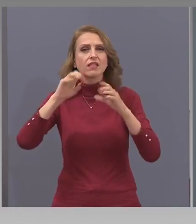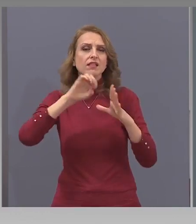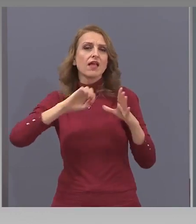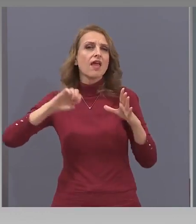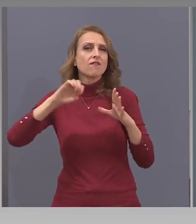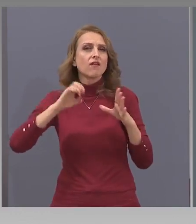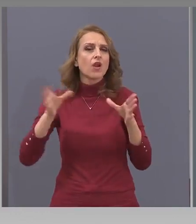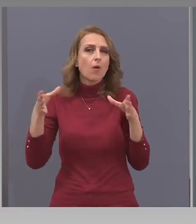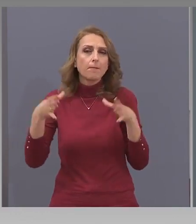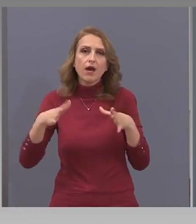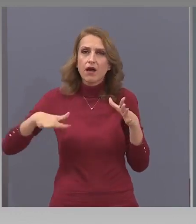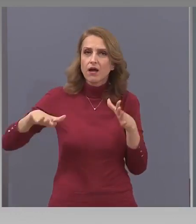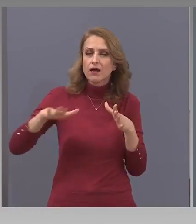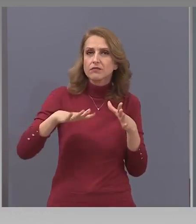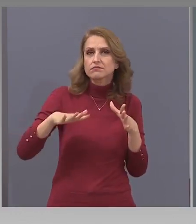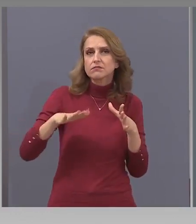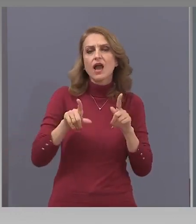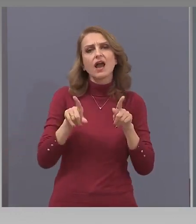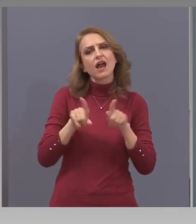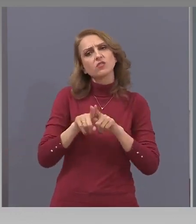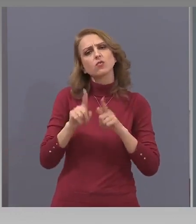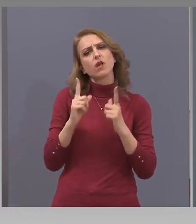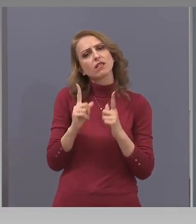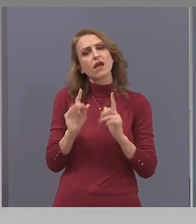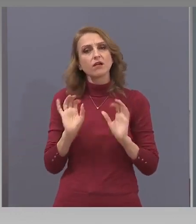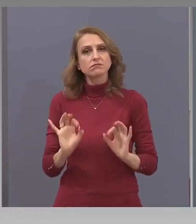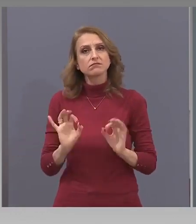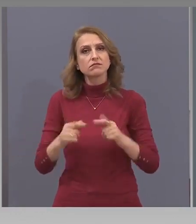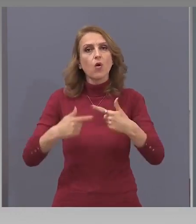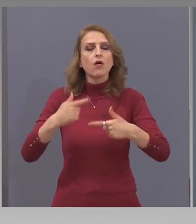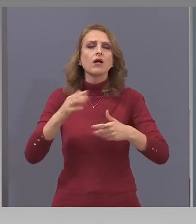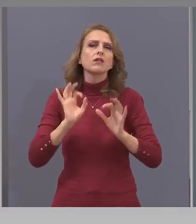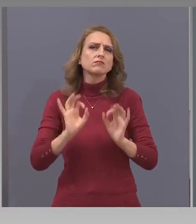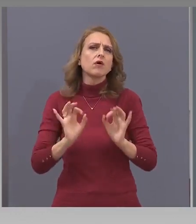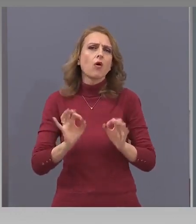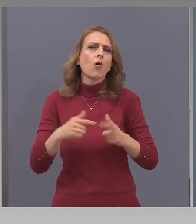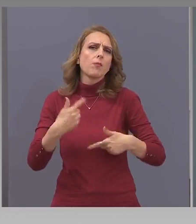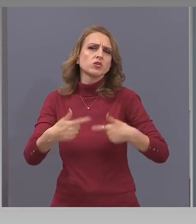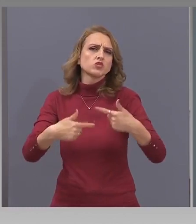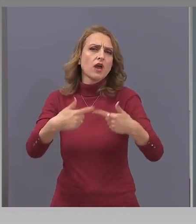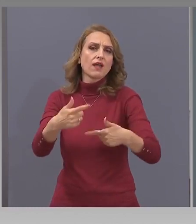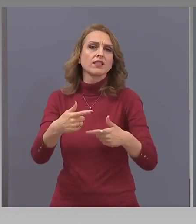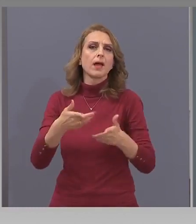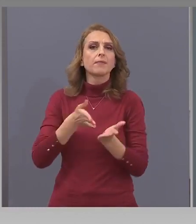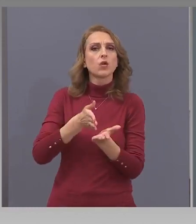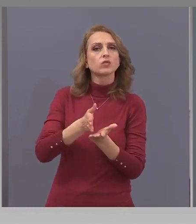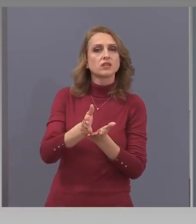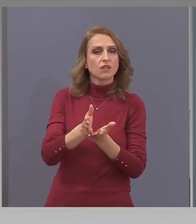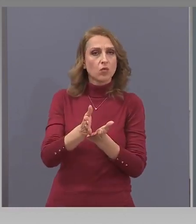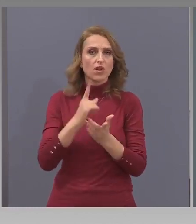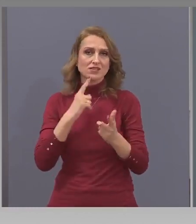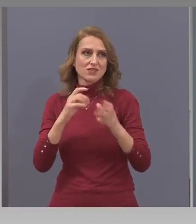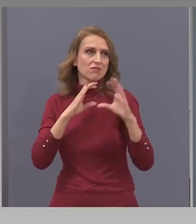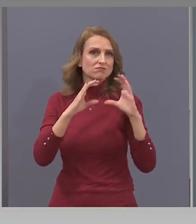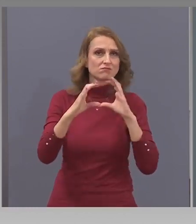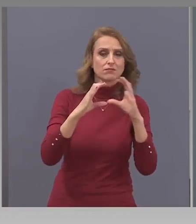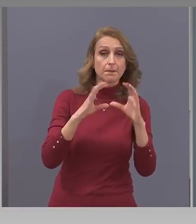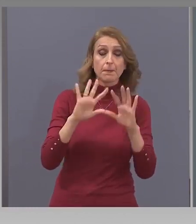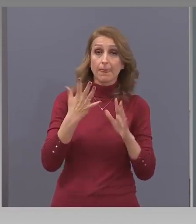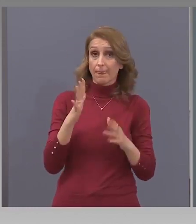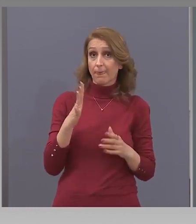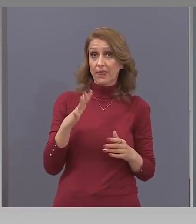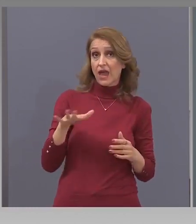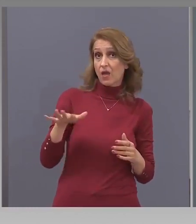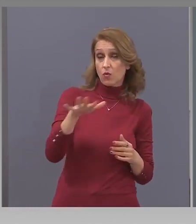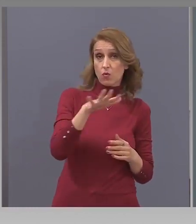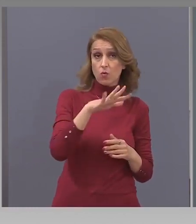бих казал, обичайна процедура на комуникация. Ако някой